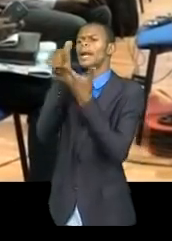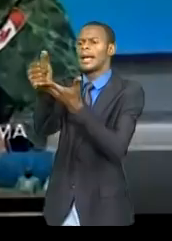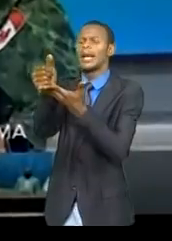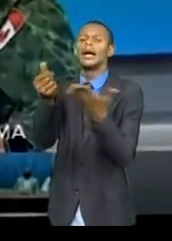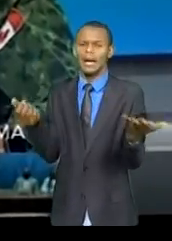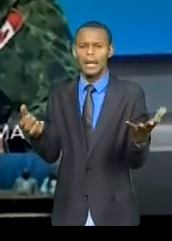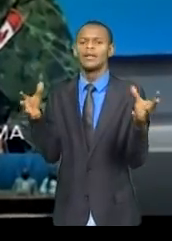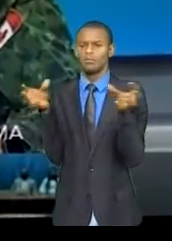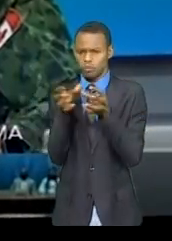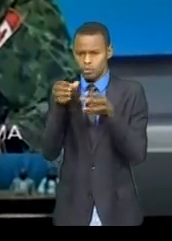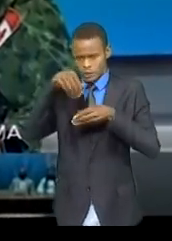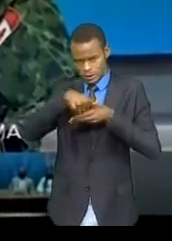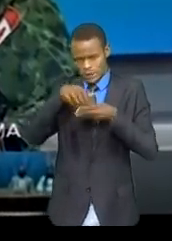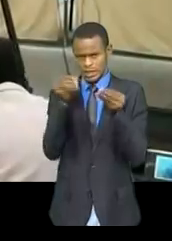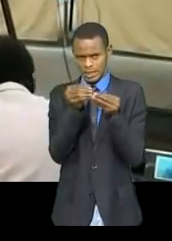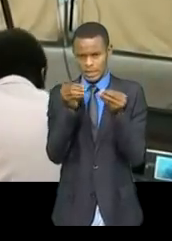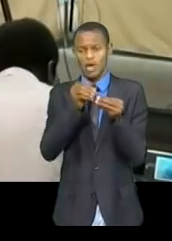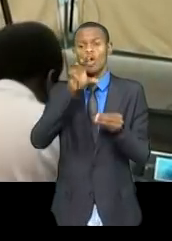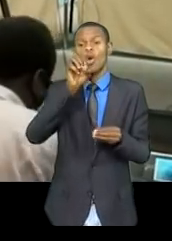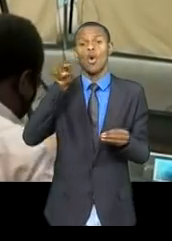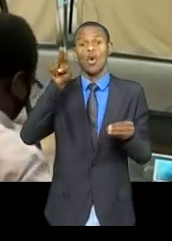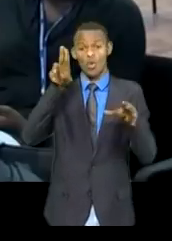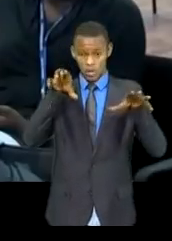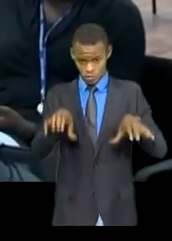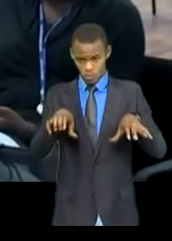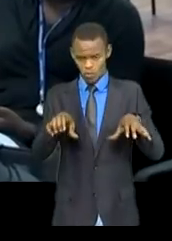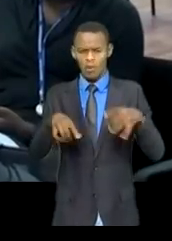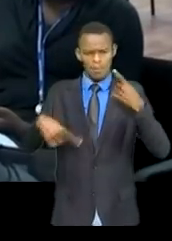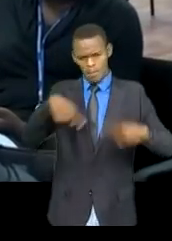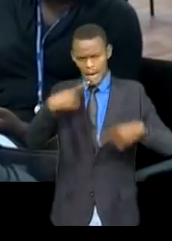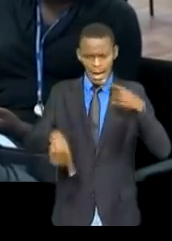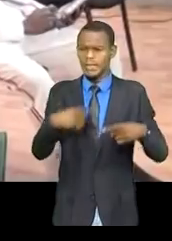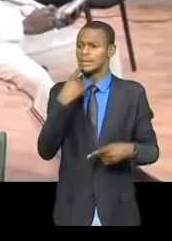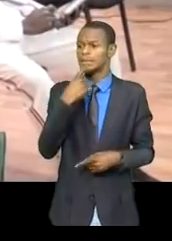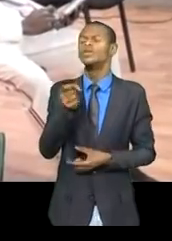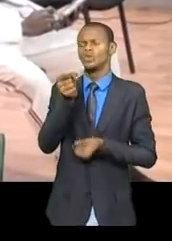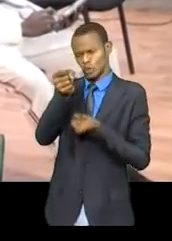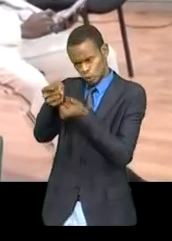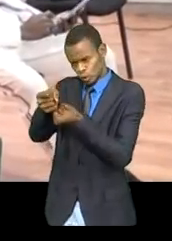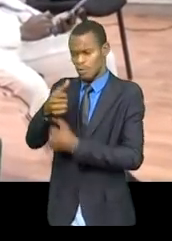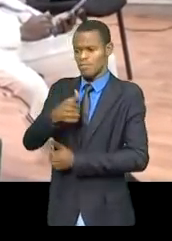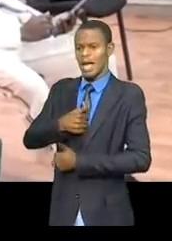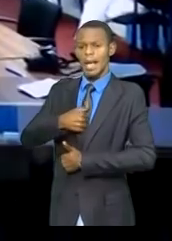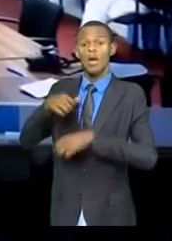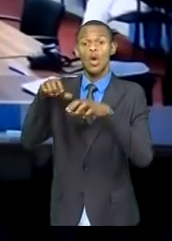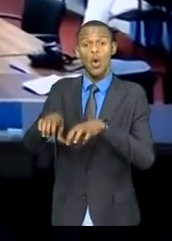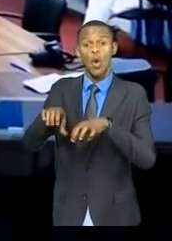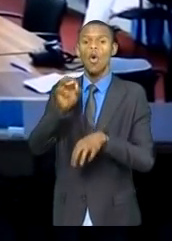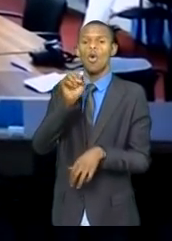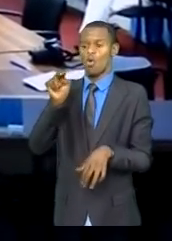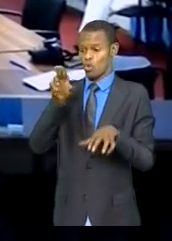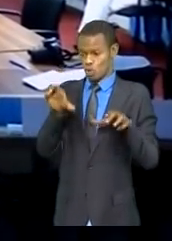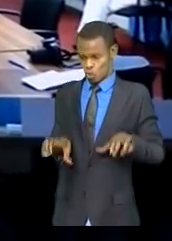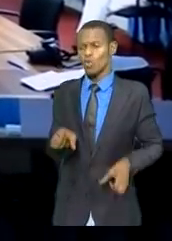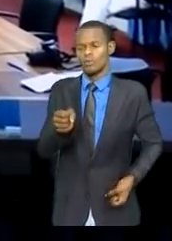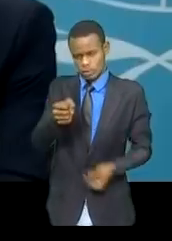siège. La MONUSCO soutient les forces armées de la RDC dans la traque des forces négatives à Nitouri et dans la province du Nord Kivu.